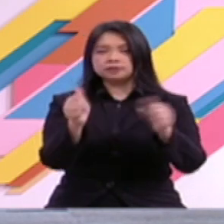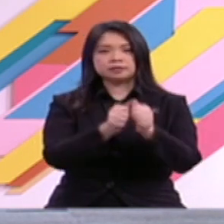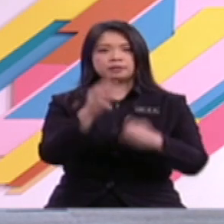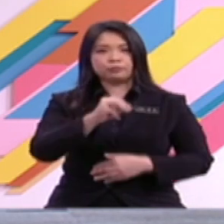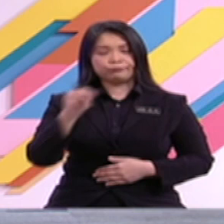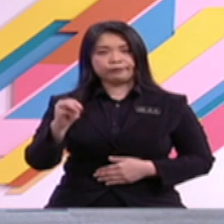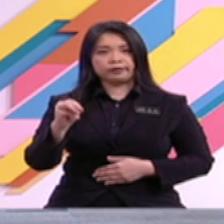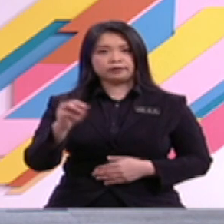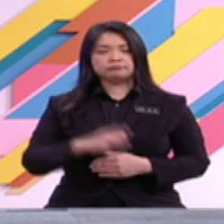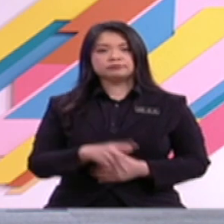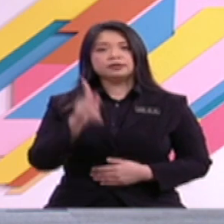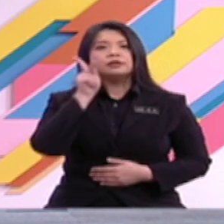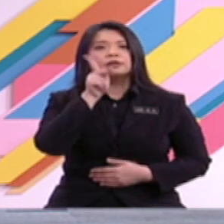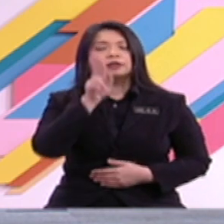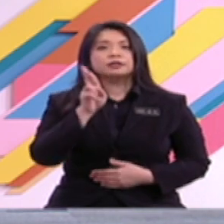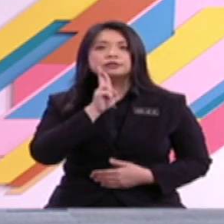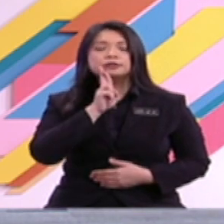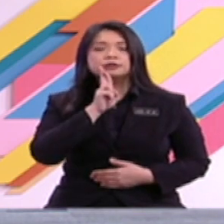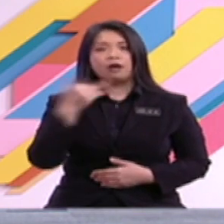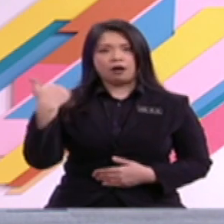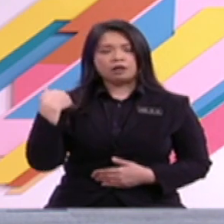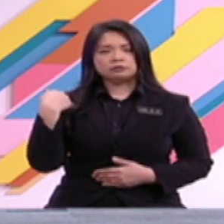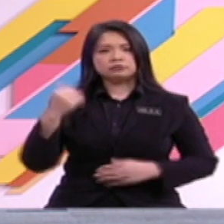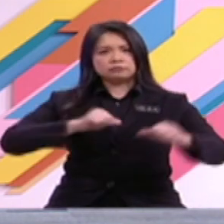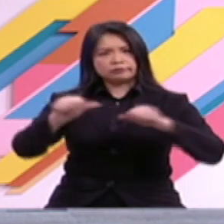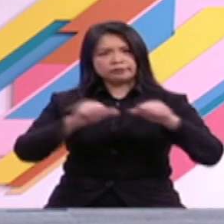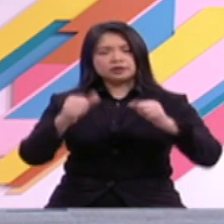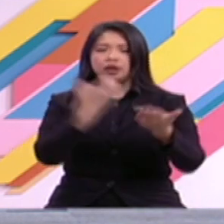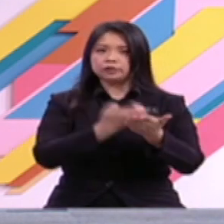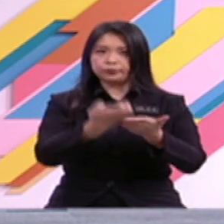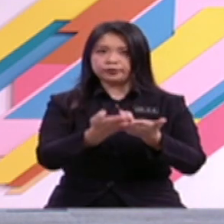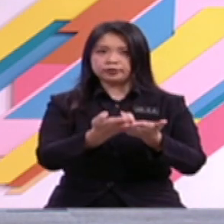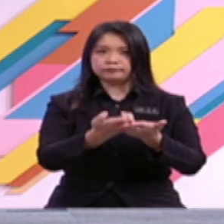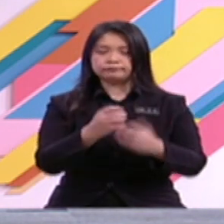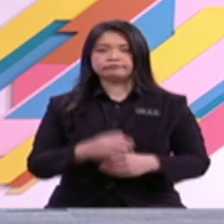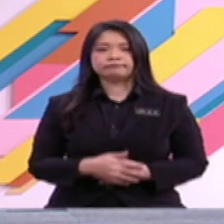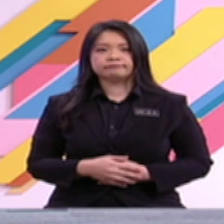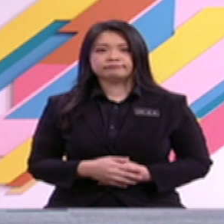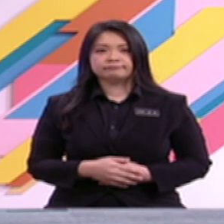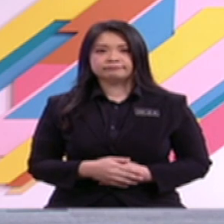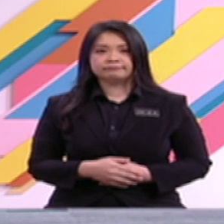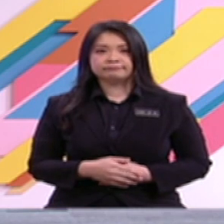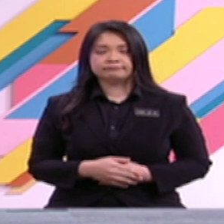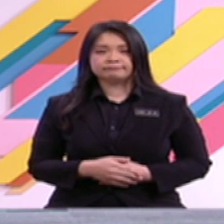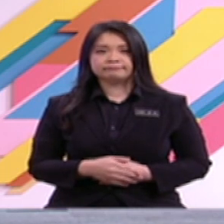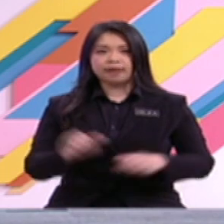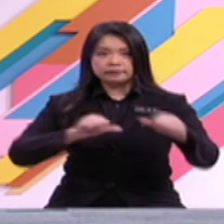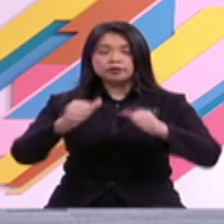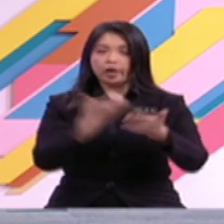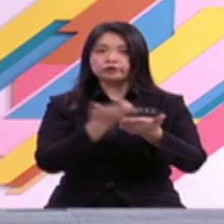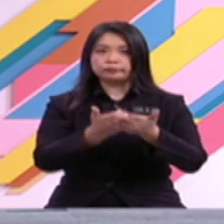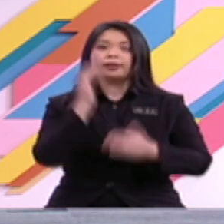sebab dekat Karina nih Aduh tentang kegiatan ekonomi Oke selanjutnya tetapi juga sih kegiatan ekonomi akan berubah